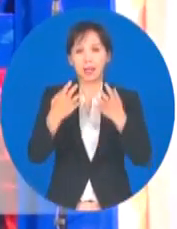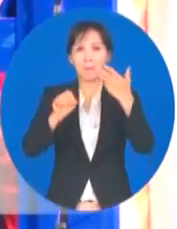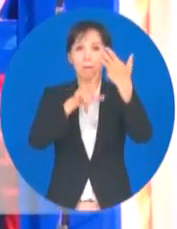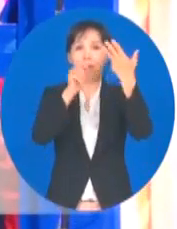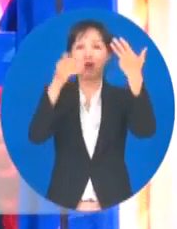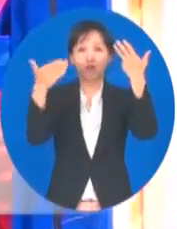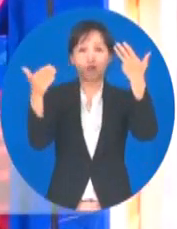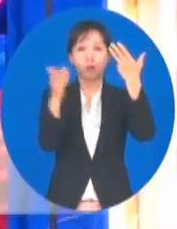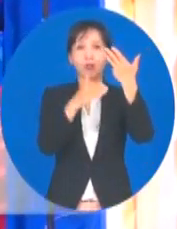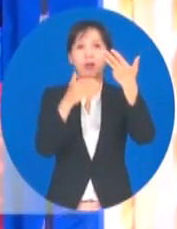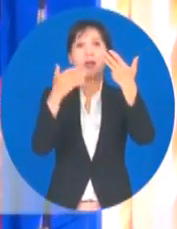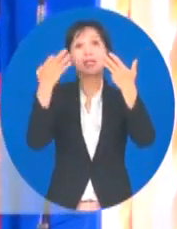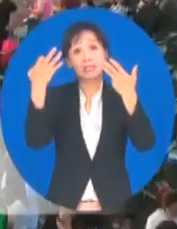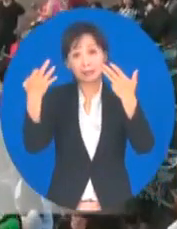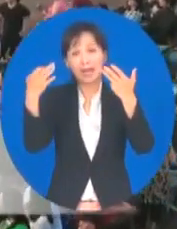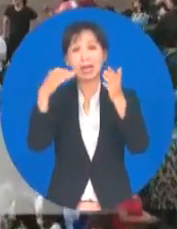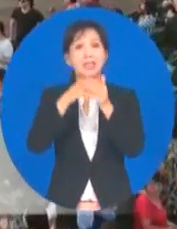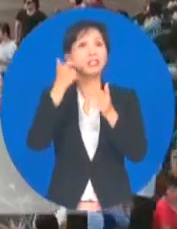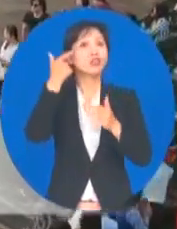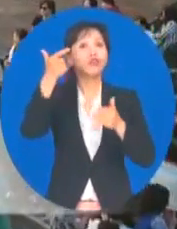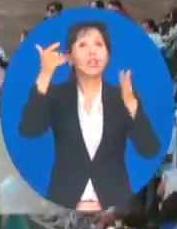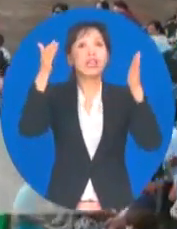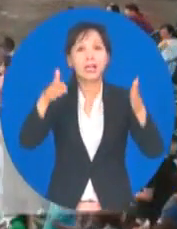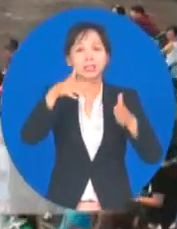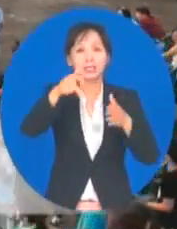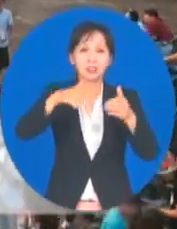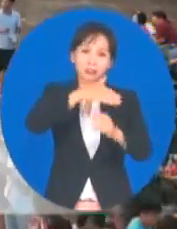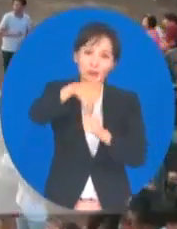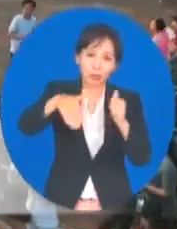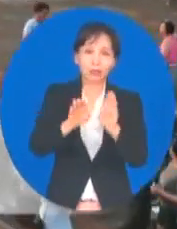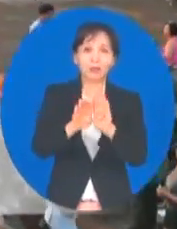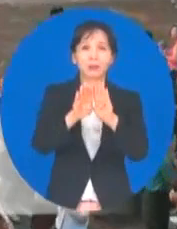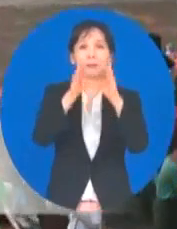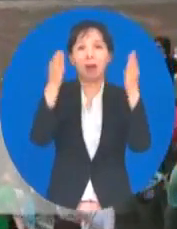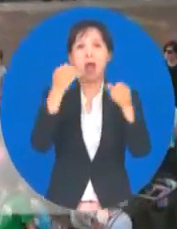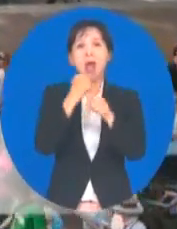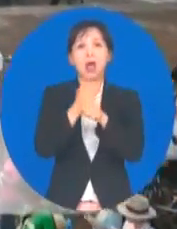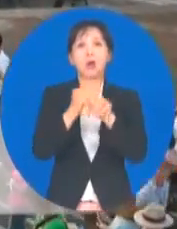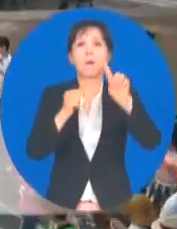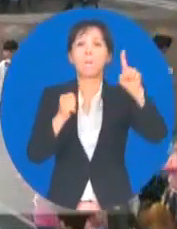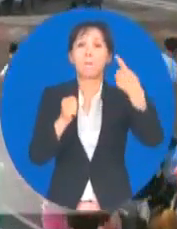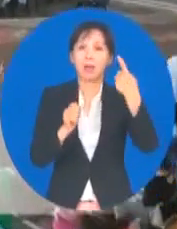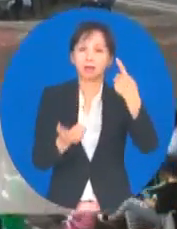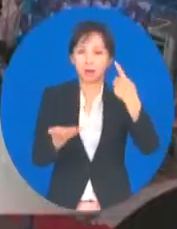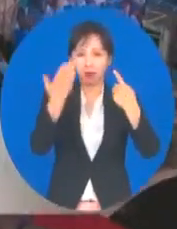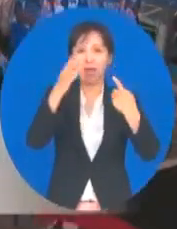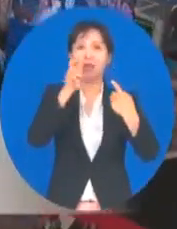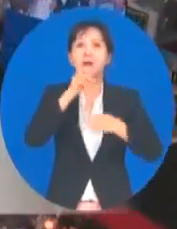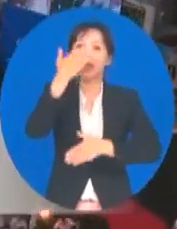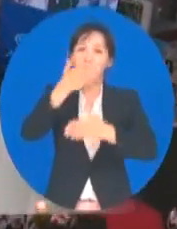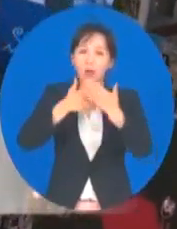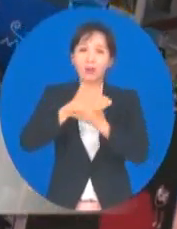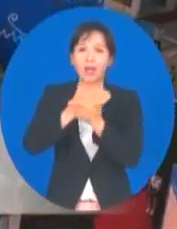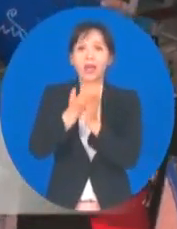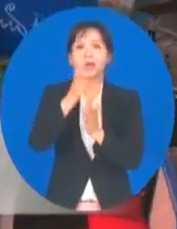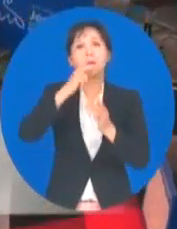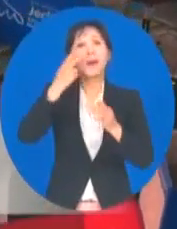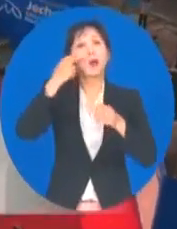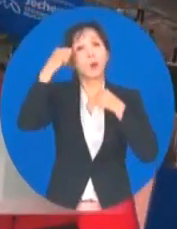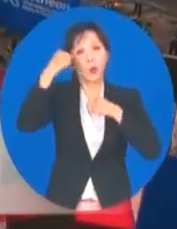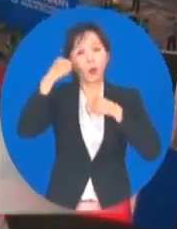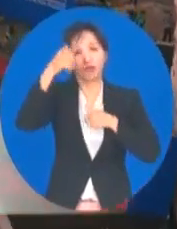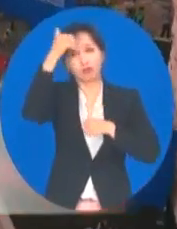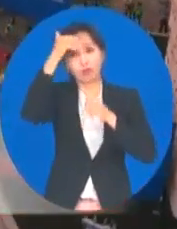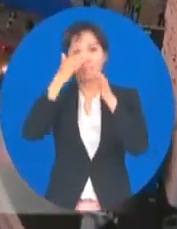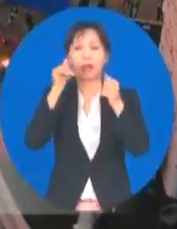제천국제음악영화제는 8월 9일부터 14일까지 6일간 제천시 일원에서 열리며 100여 편의 음악영화와 다양한